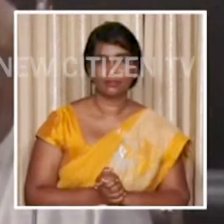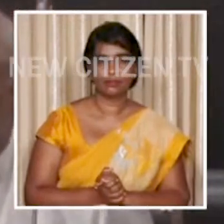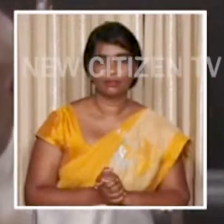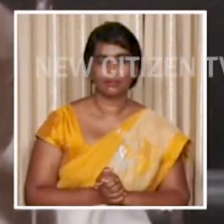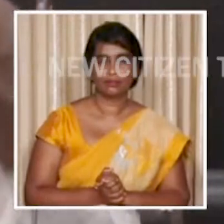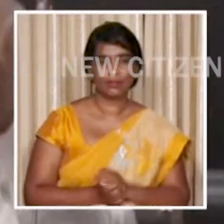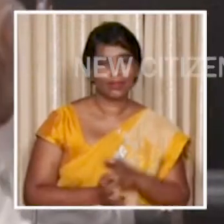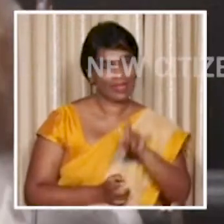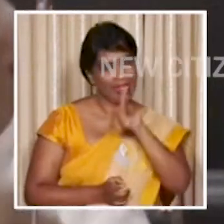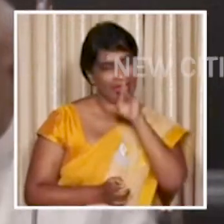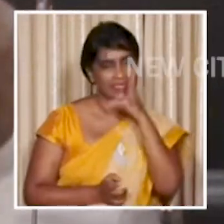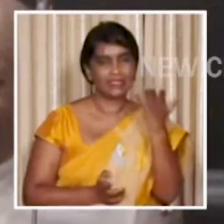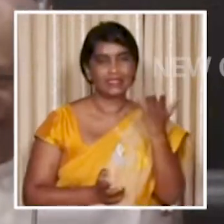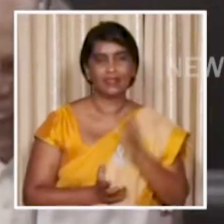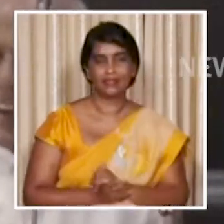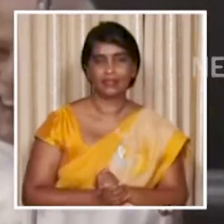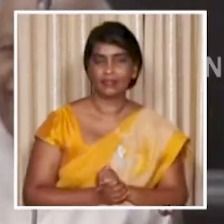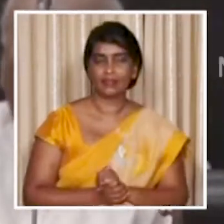ලැජ්ජයි.